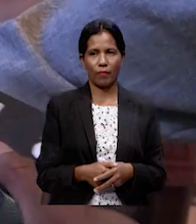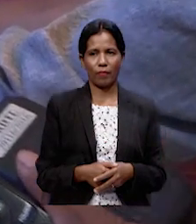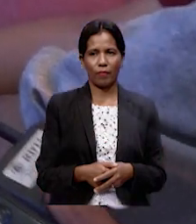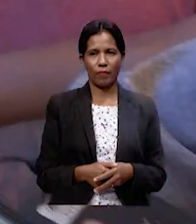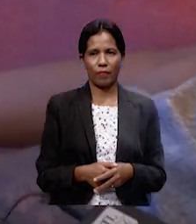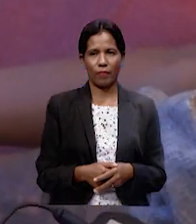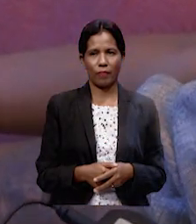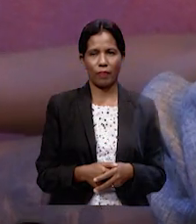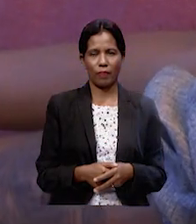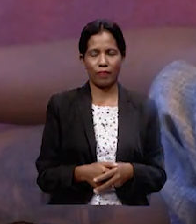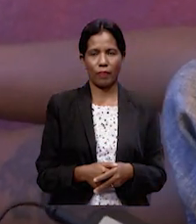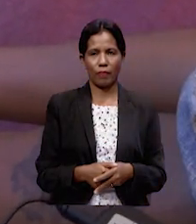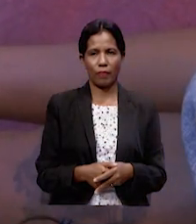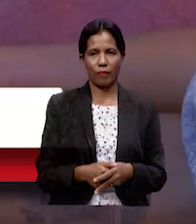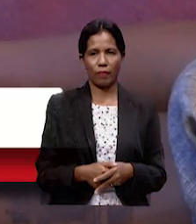Dia.